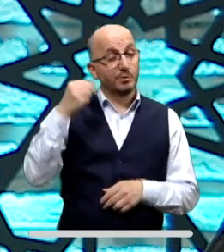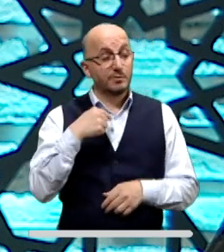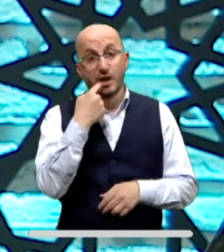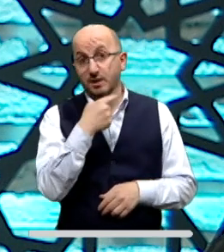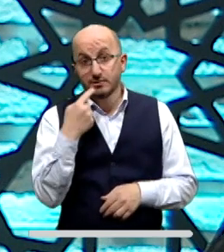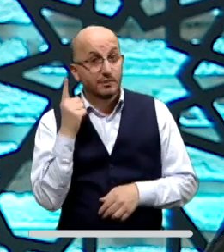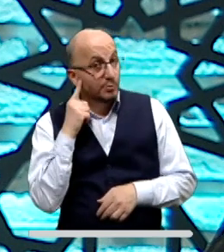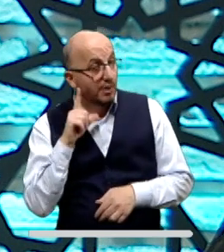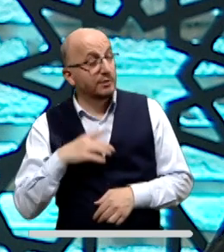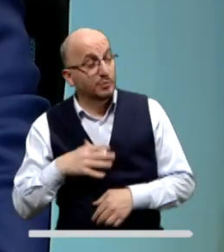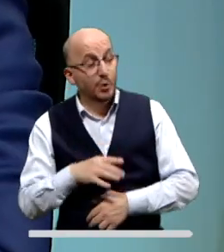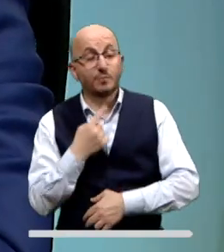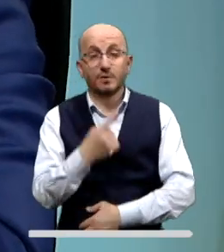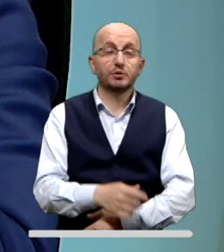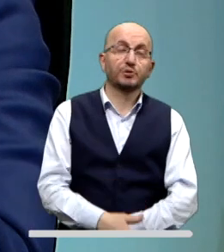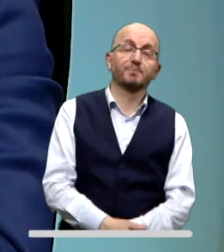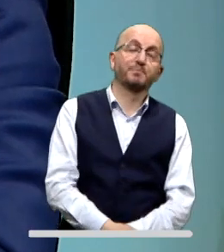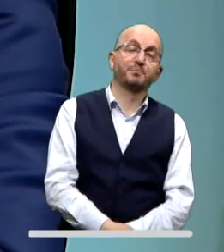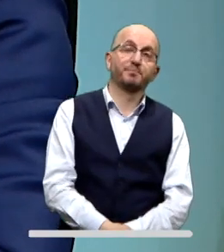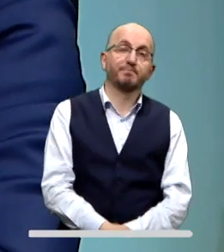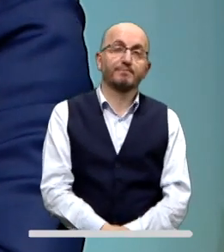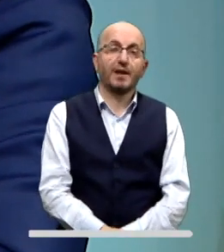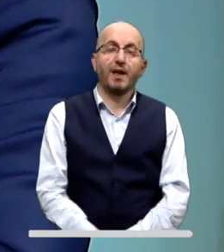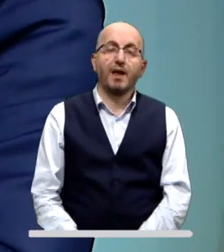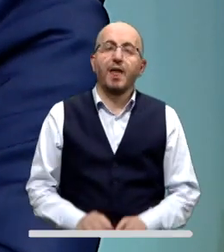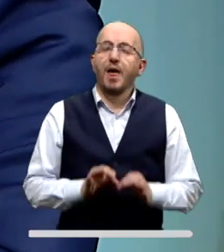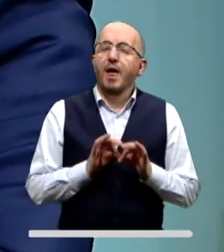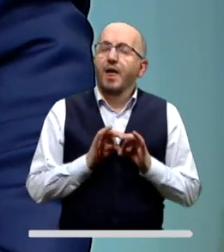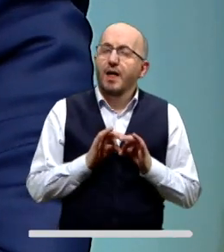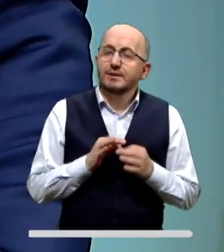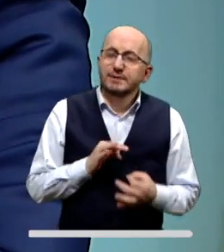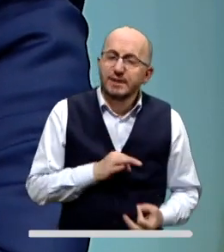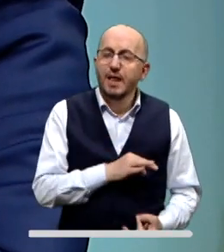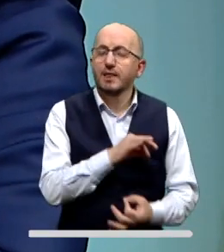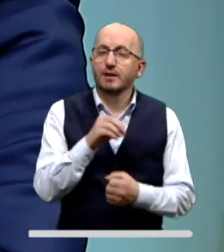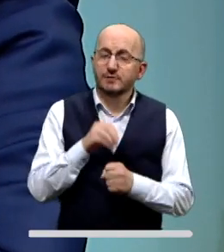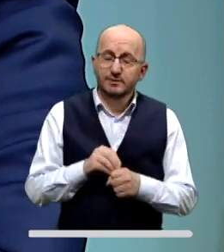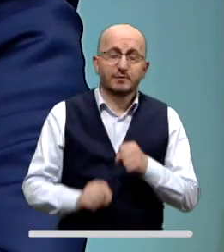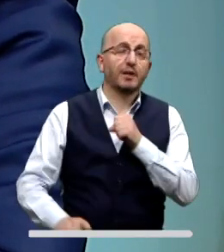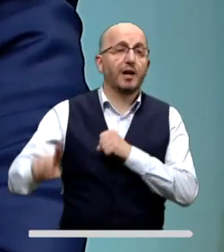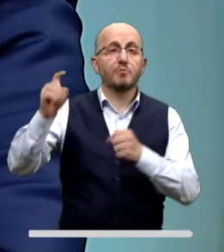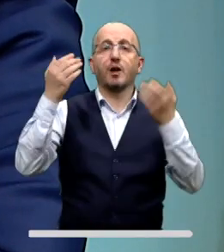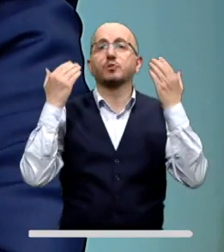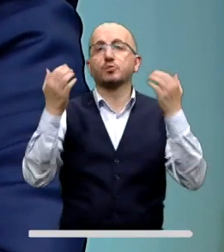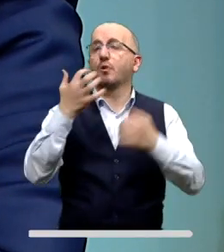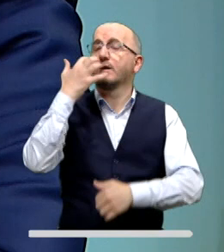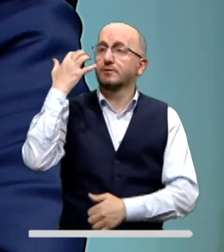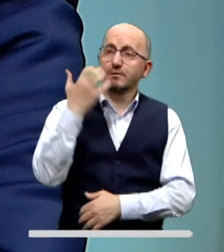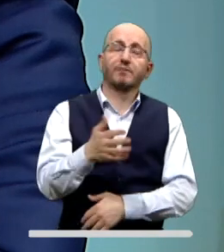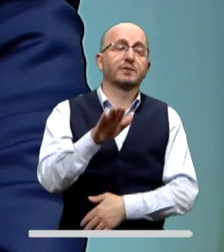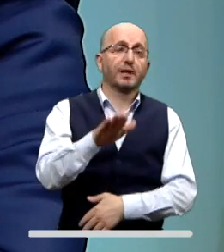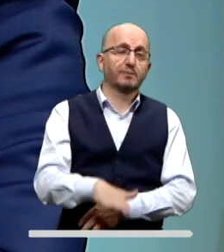bilgiyi duymak istiyorum demiş ne şekilde olursa olsun insanlar için cenab-ı hak dua'yı tavsiye etmiştir